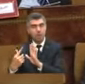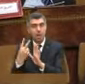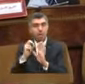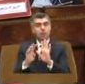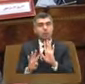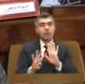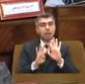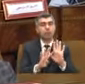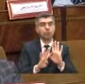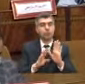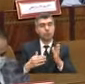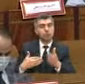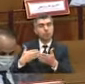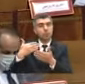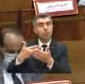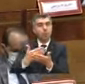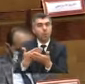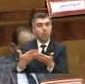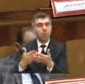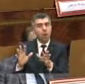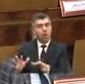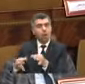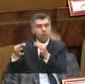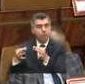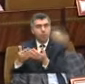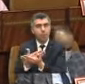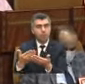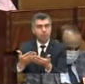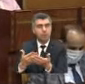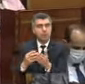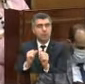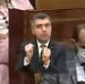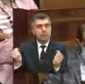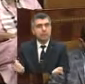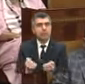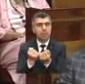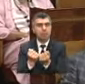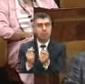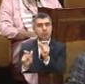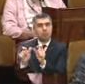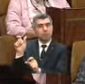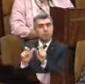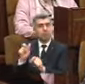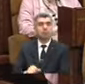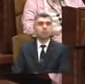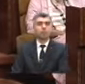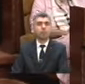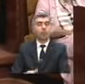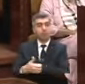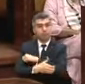2017 و2019 على مستوى أغلب المؤشرات الاجتماعية ومؤشرات التنمية البشرية فيما يخص